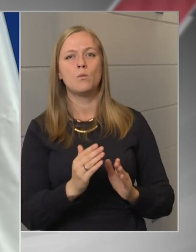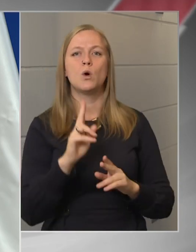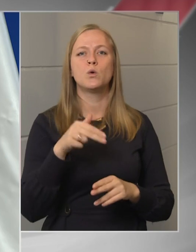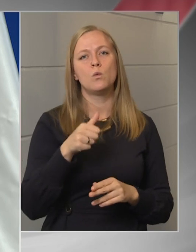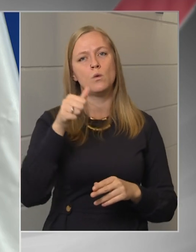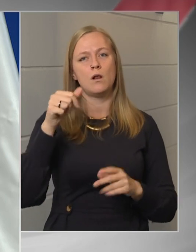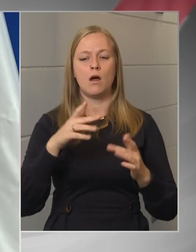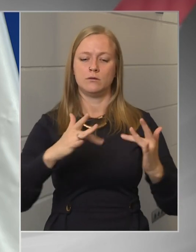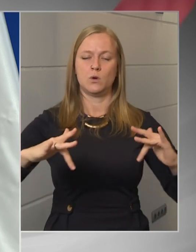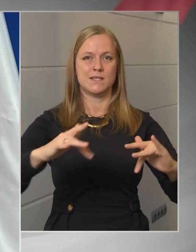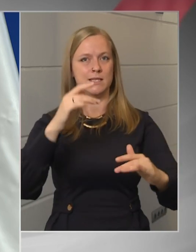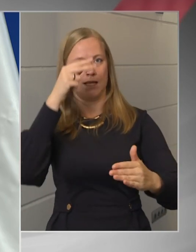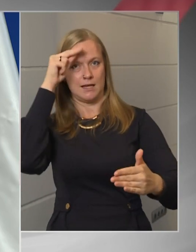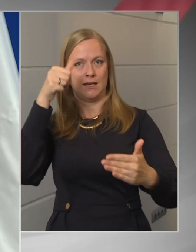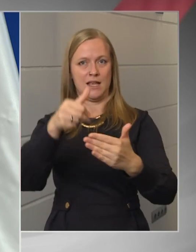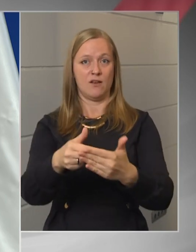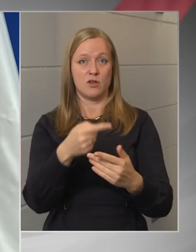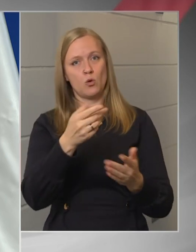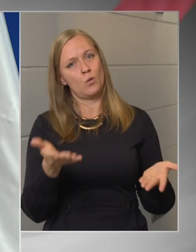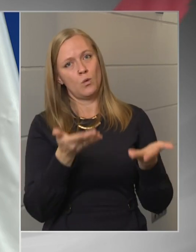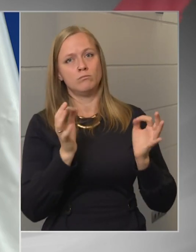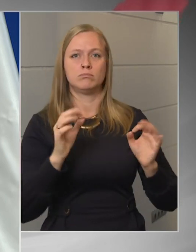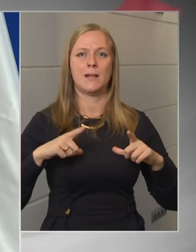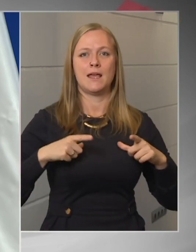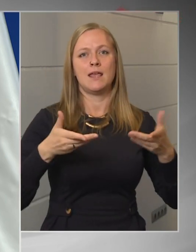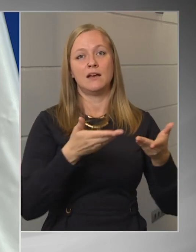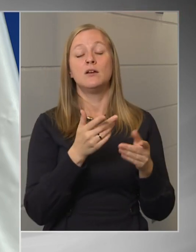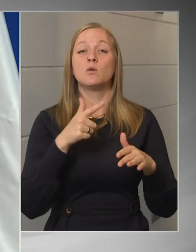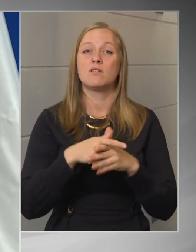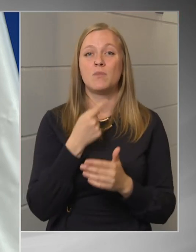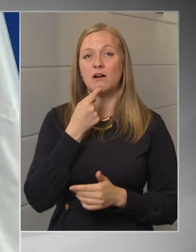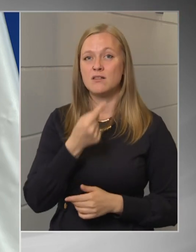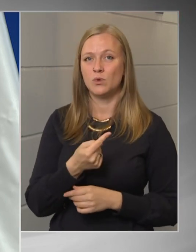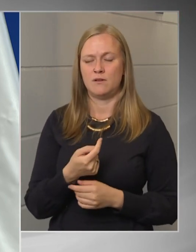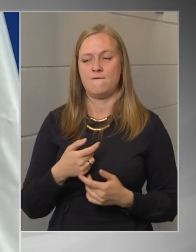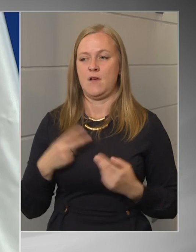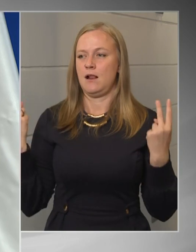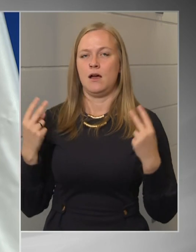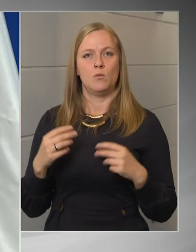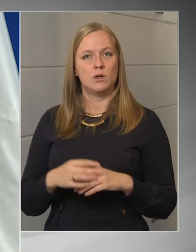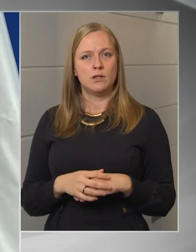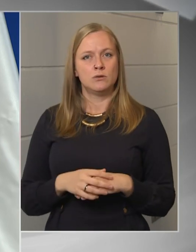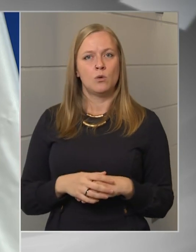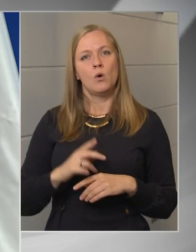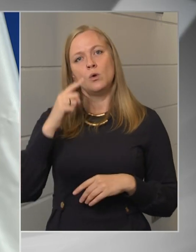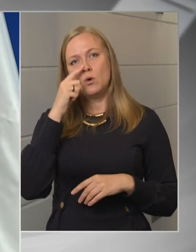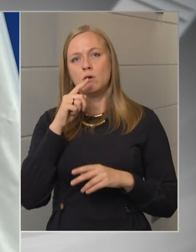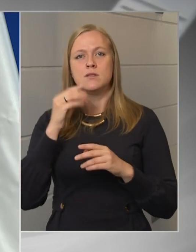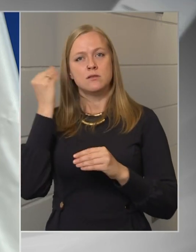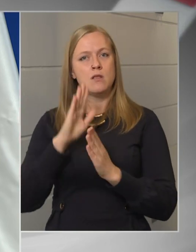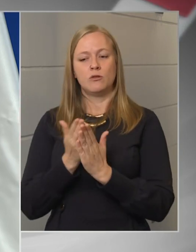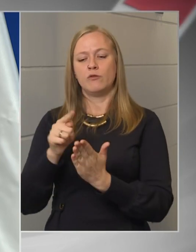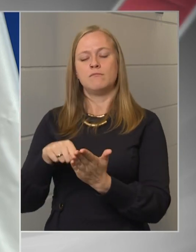elnevezni, és őt éltetni, és azt mondani, hogy felháborító, hogy egy orosztankönyvben